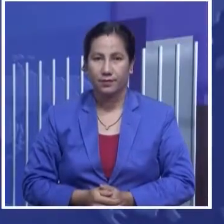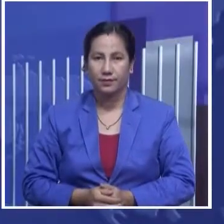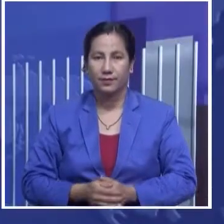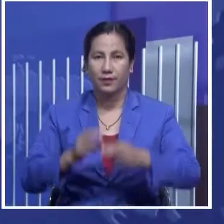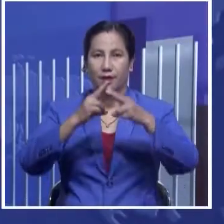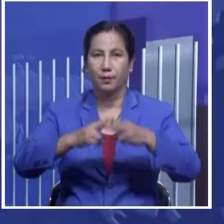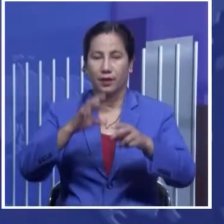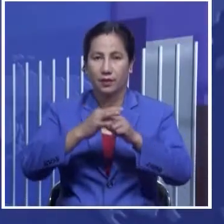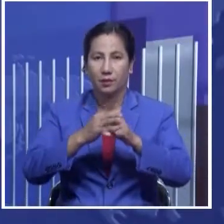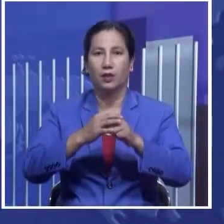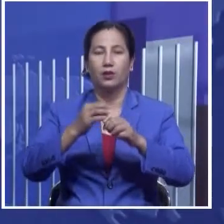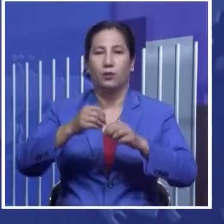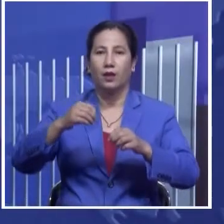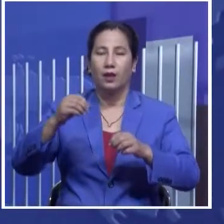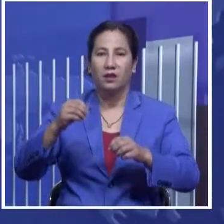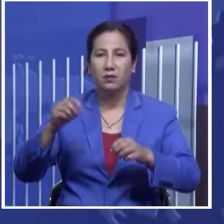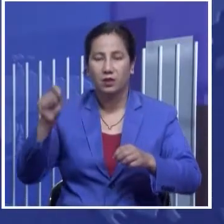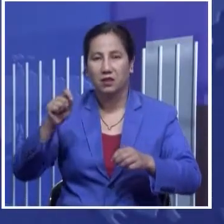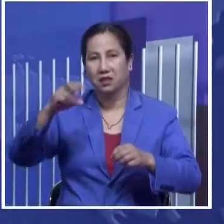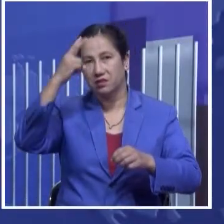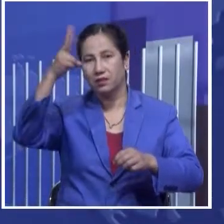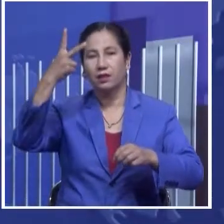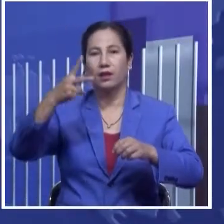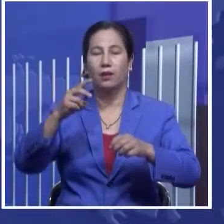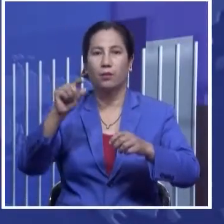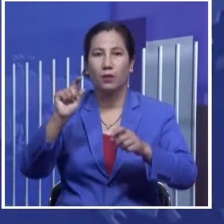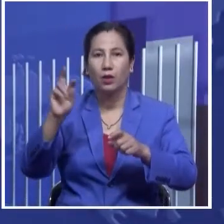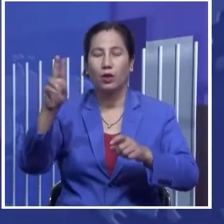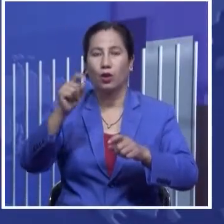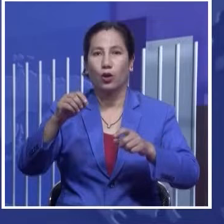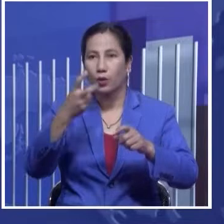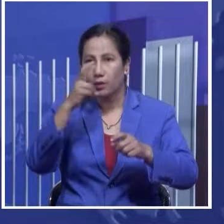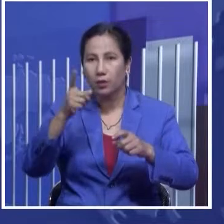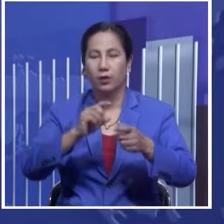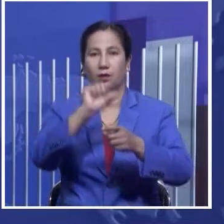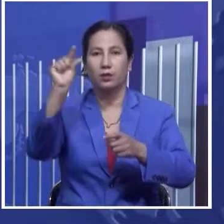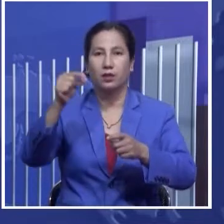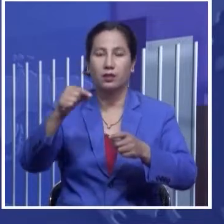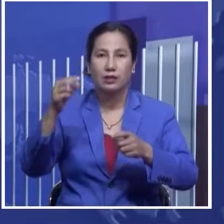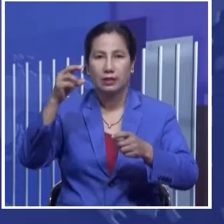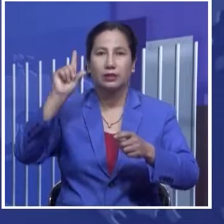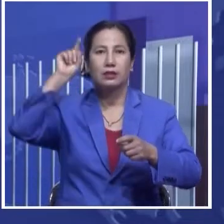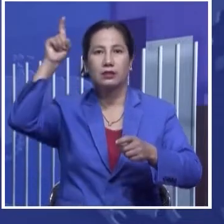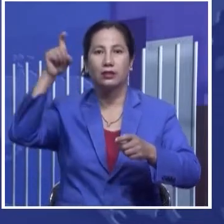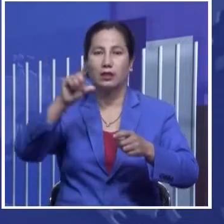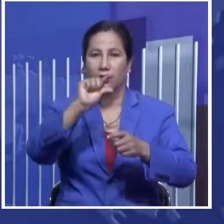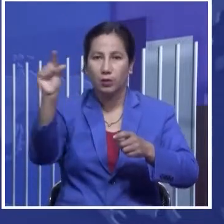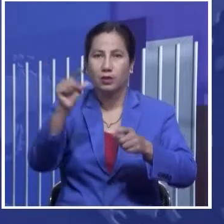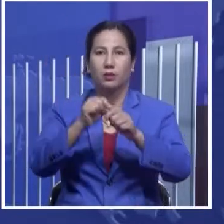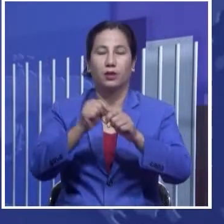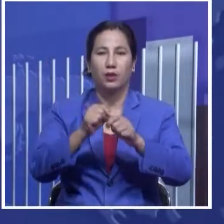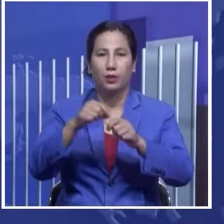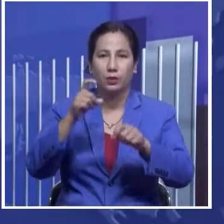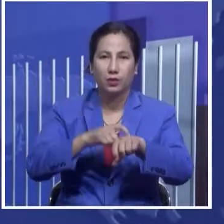बजेट निर्माणको समयमा अनाधिकृत व्यक्तिको संलग्नता र करको दायरा हेरफेर भएको विषय पछिल्ला दिनहरूमा चासो र चिन्ताका विषय बनिरहे।